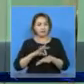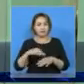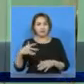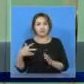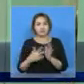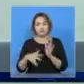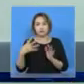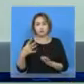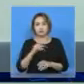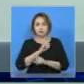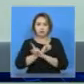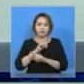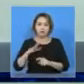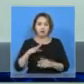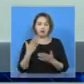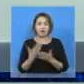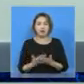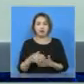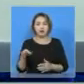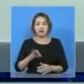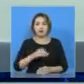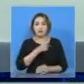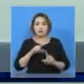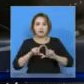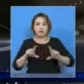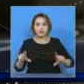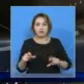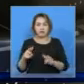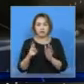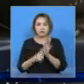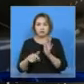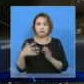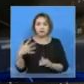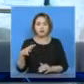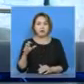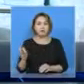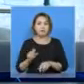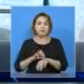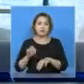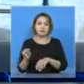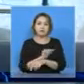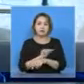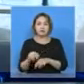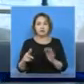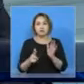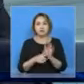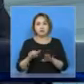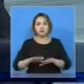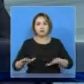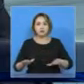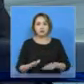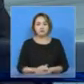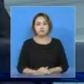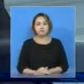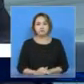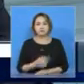84 ақтөбелік көз жұмды. Бүгінгі күні облыстағы инфекциялық стационарларда 750 адам ем алуда. Оның 7-і бала.